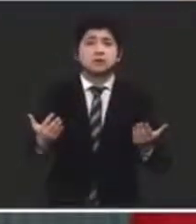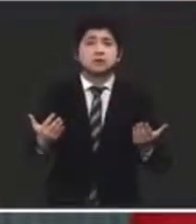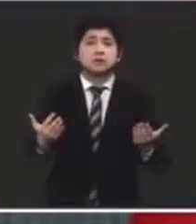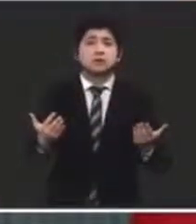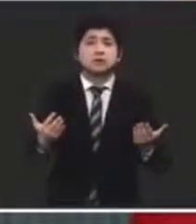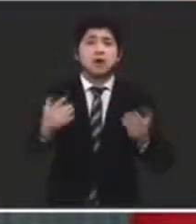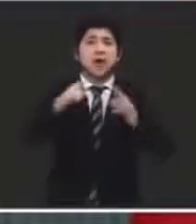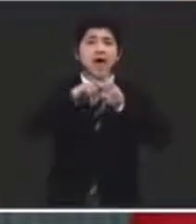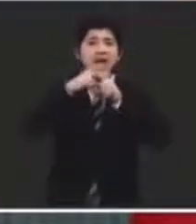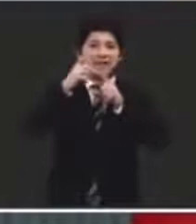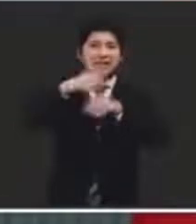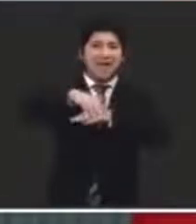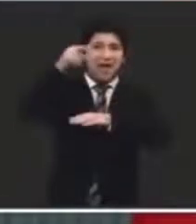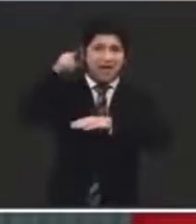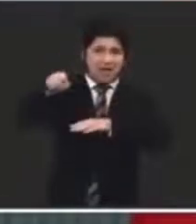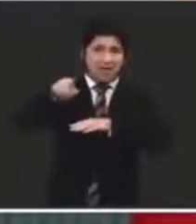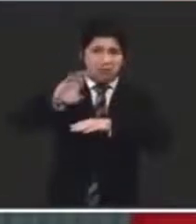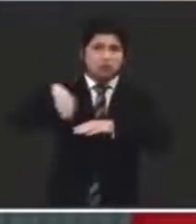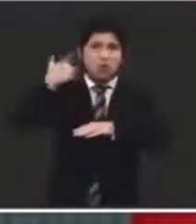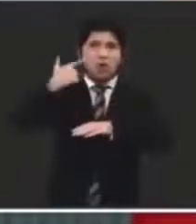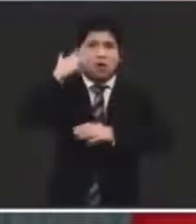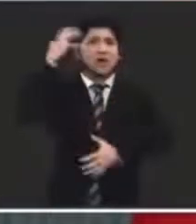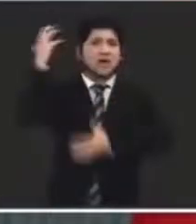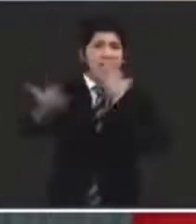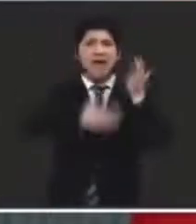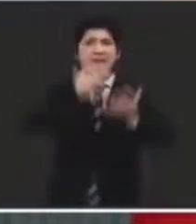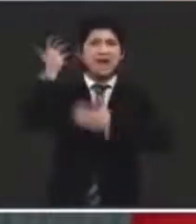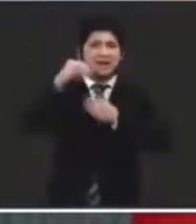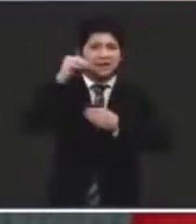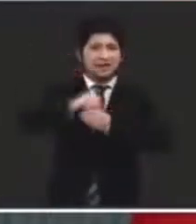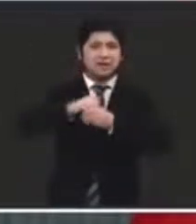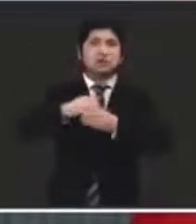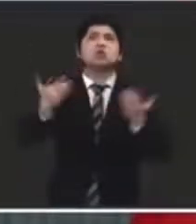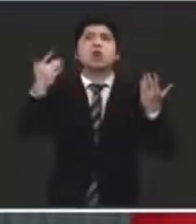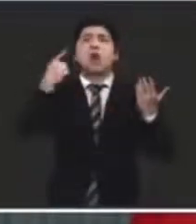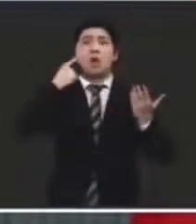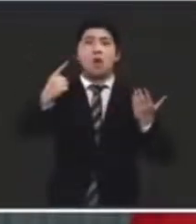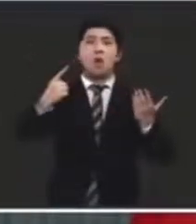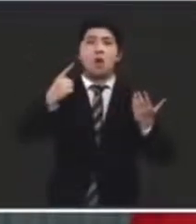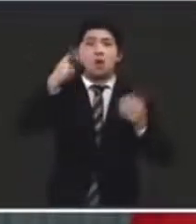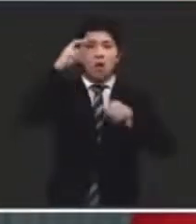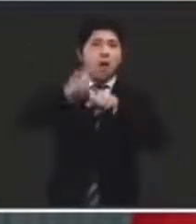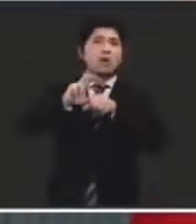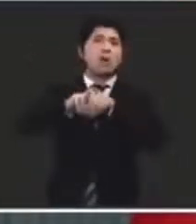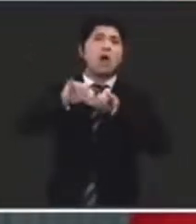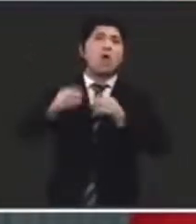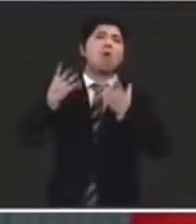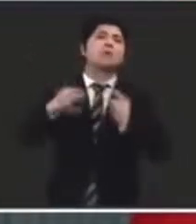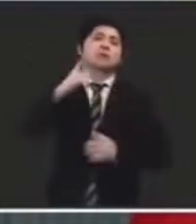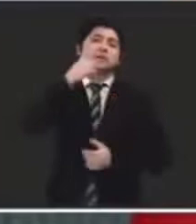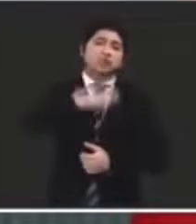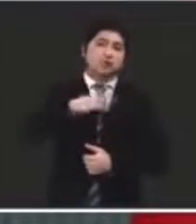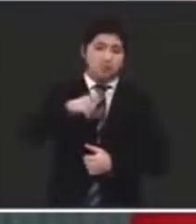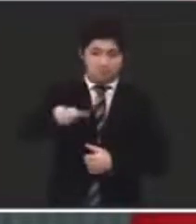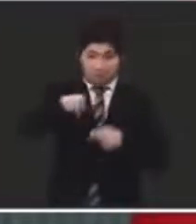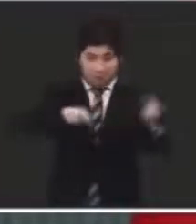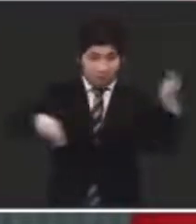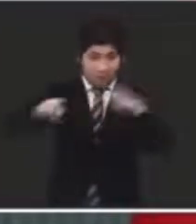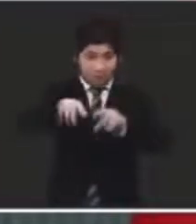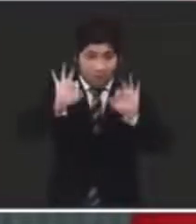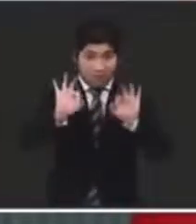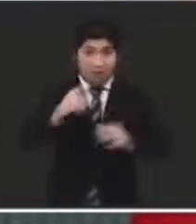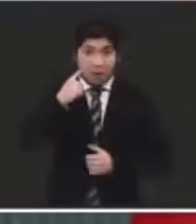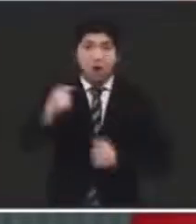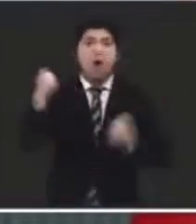Kazdağı artık yangınlarla mangınlarla İnşallah alınmasın istiyoruz işte buralardan